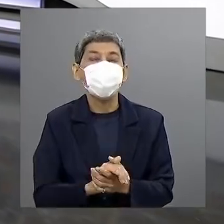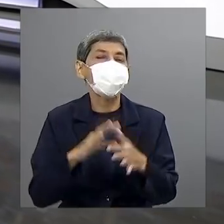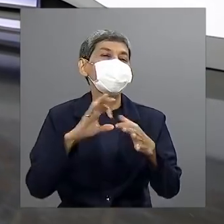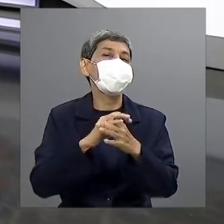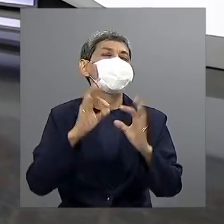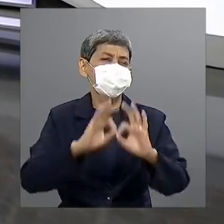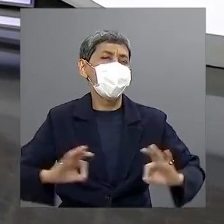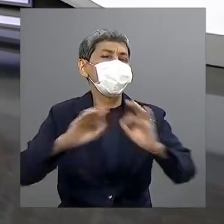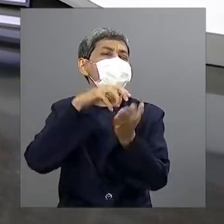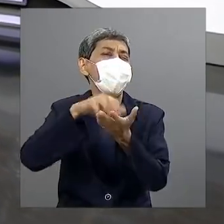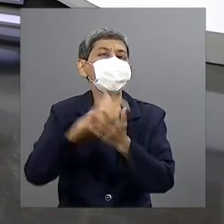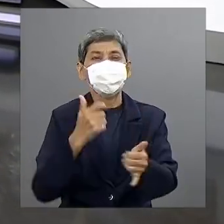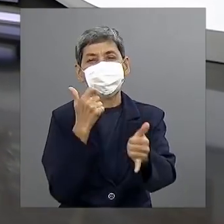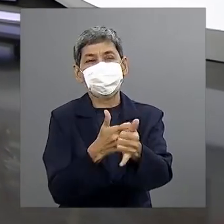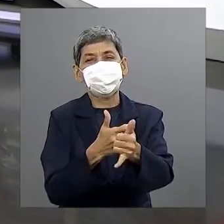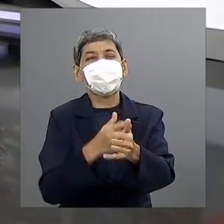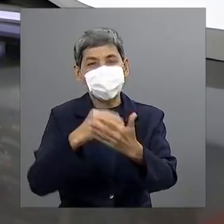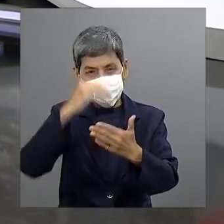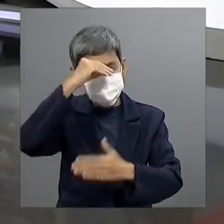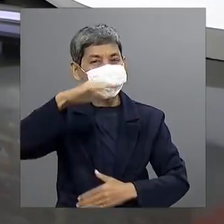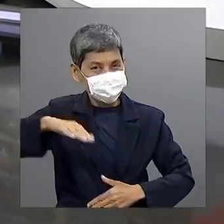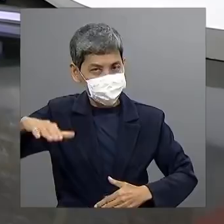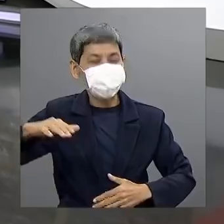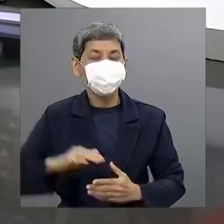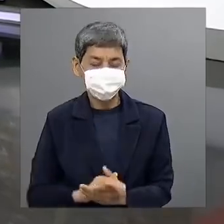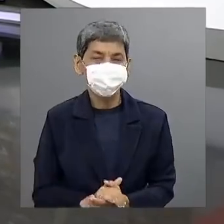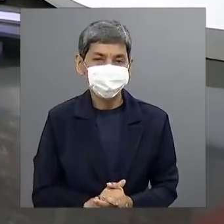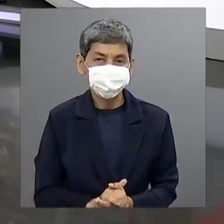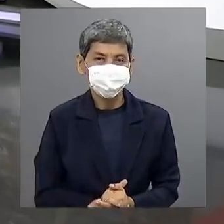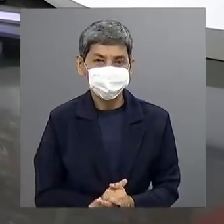การฉีดวัคซีนในเด็กในวันนี้ค่ะคุณพรวดีคุณจิรชาตาค่ะ ค่ะขอบคุณคุณจิราพร